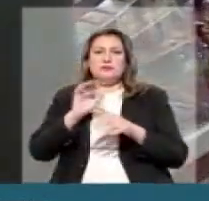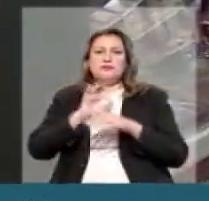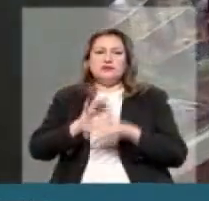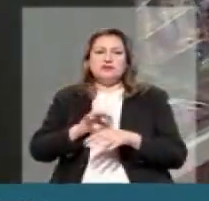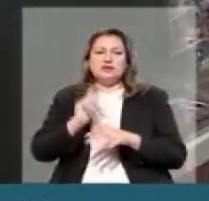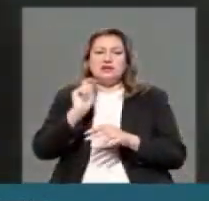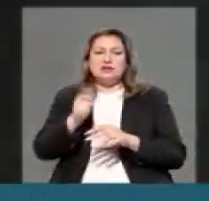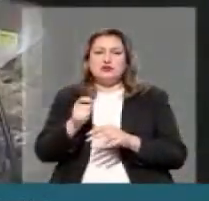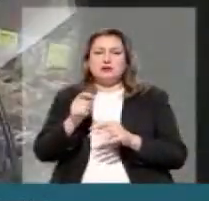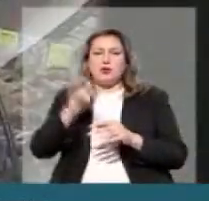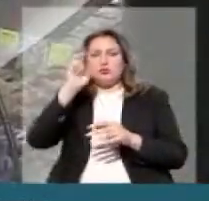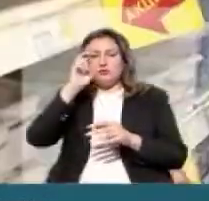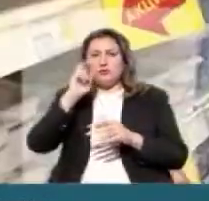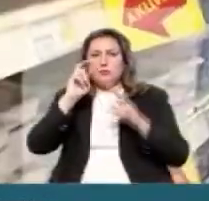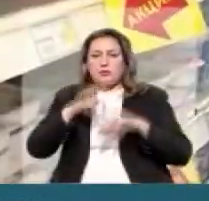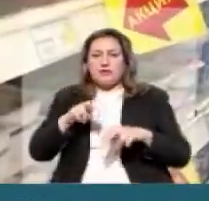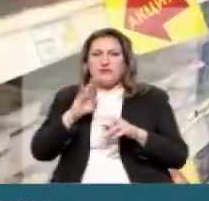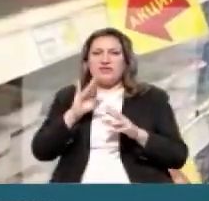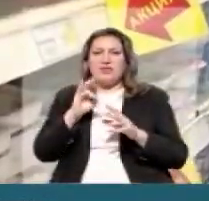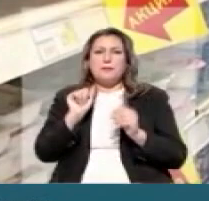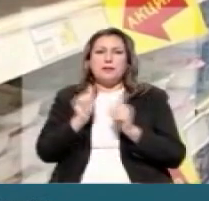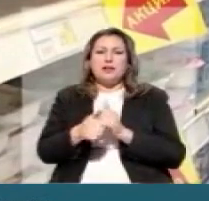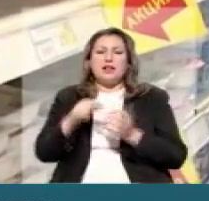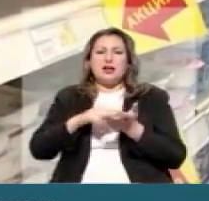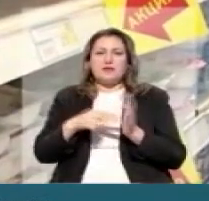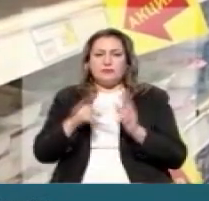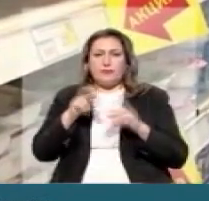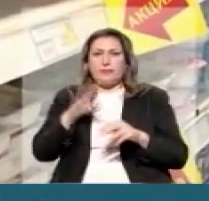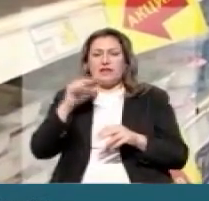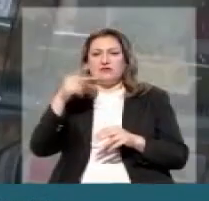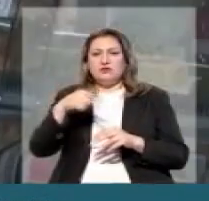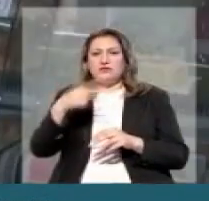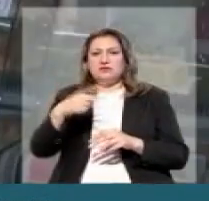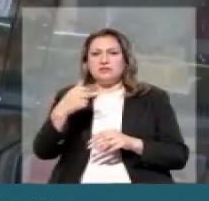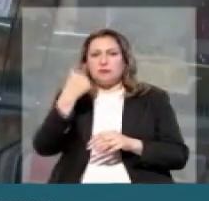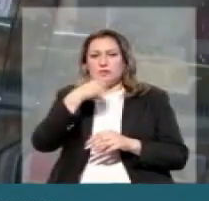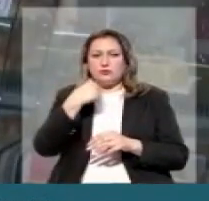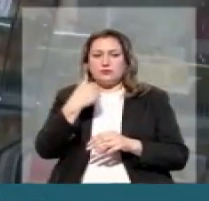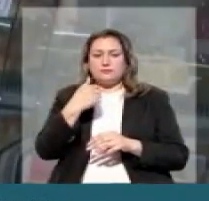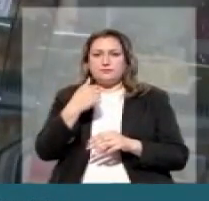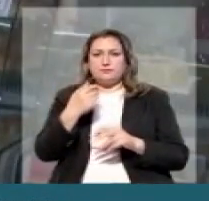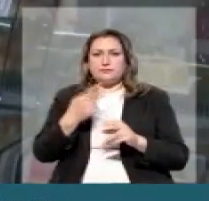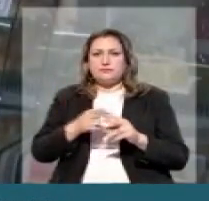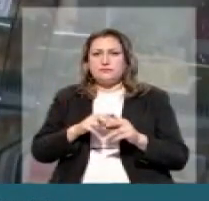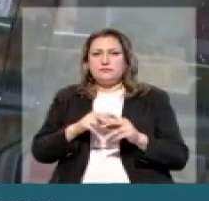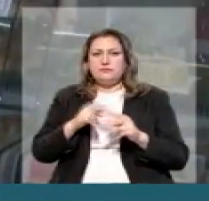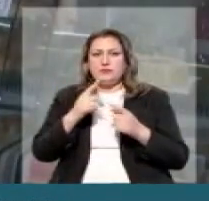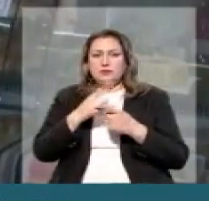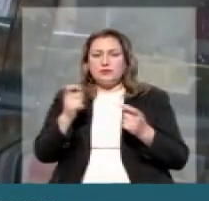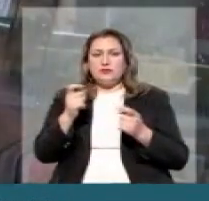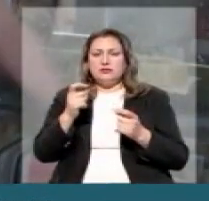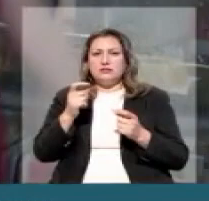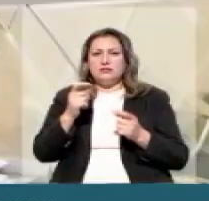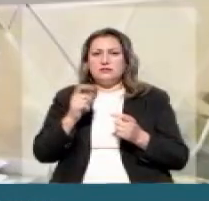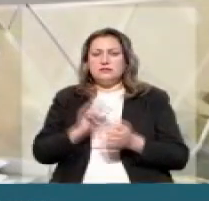тағайындау мүмкіндігін алып тастау көзделіп отыр. Бірақ заңнаманы елемей адам өмірі мен денсаулығын зиян келтіріп қоршаған ортаға